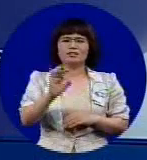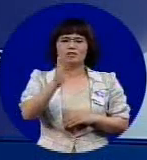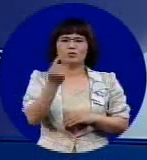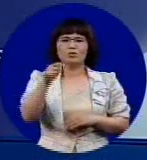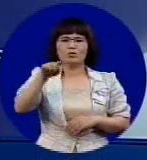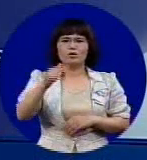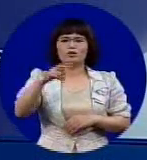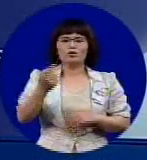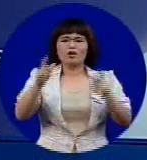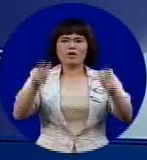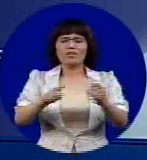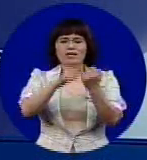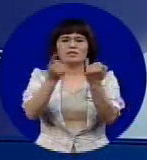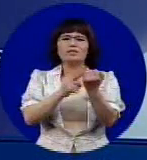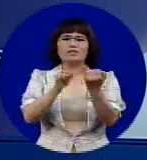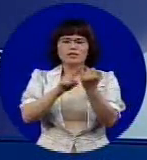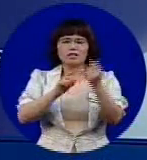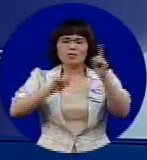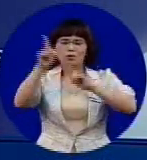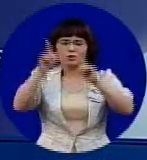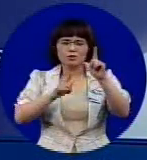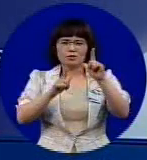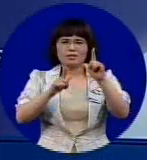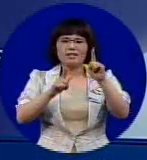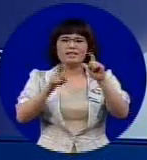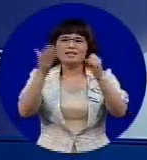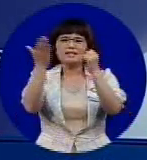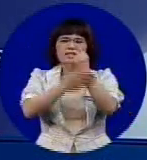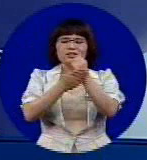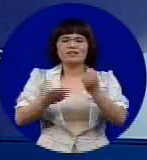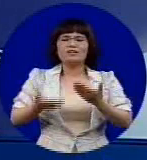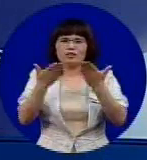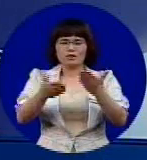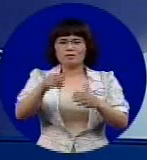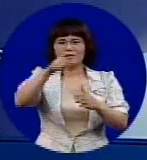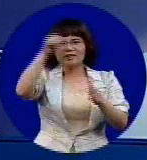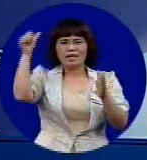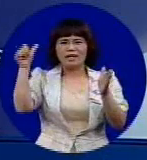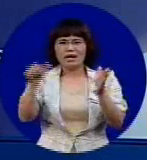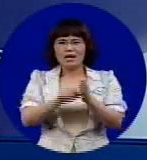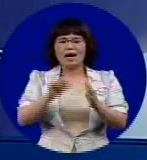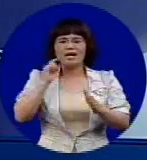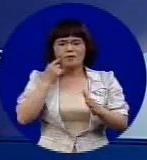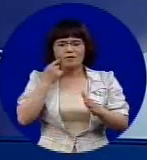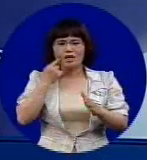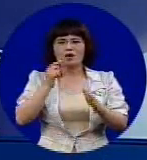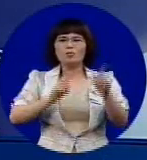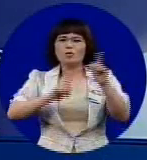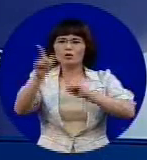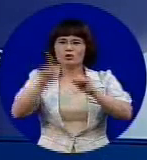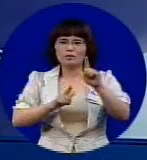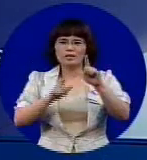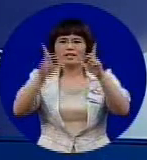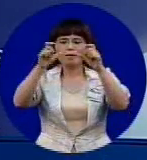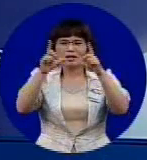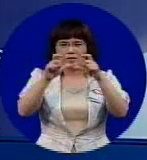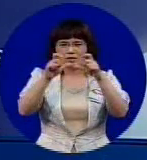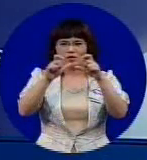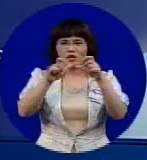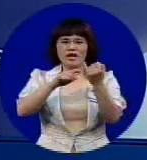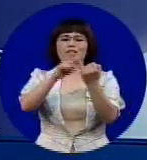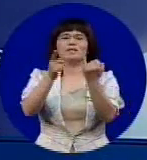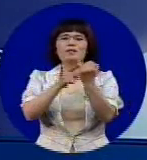기흥구 보건소가 관내 임신 여성들의 모습을 사진으로 남겨드리고 있습니다. 생애 가장 아름다운 변화를 사진에 담기